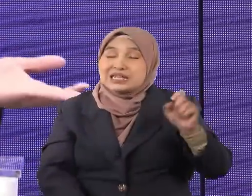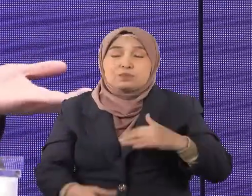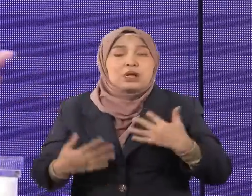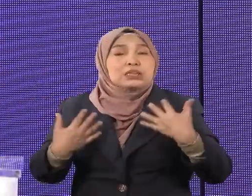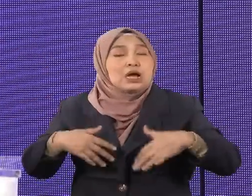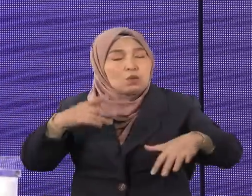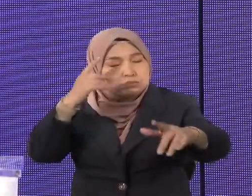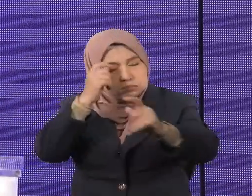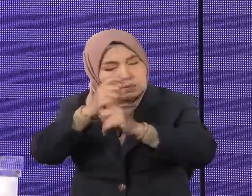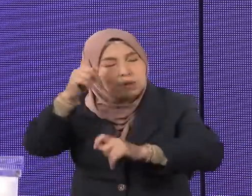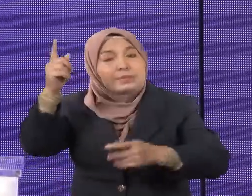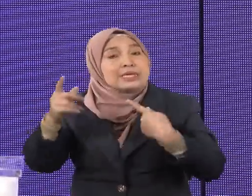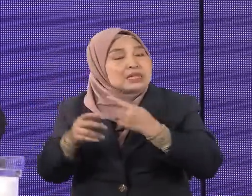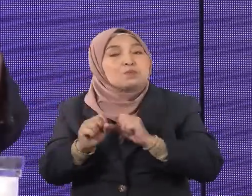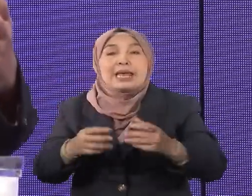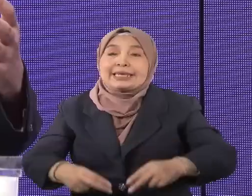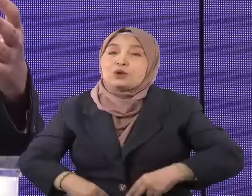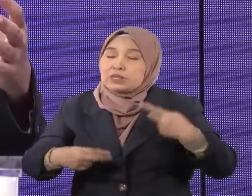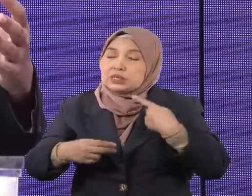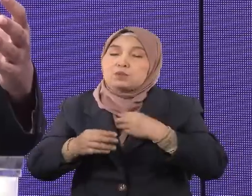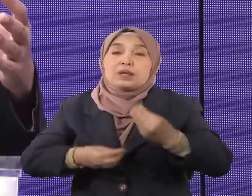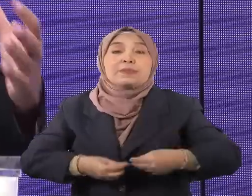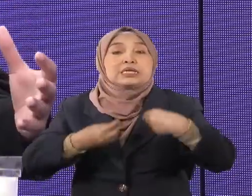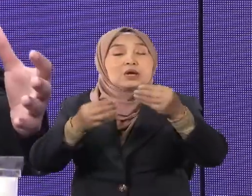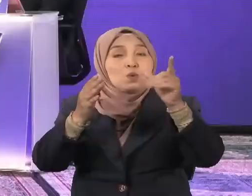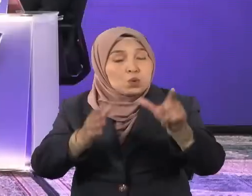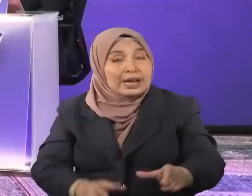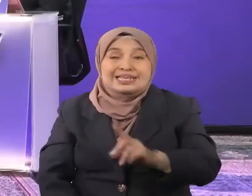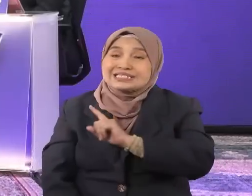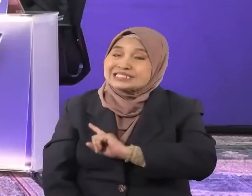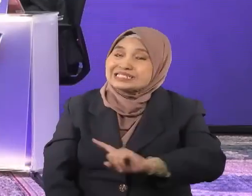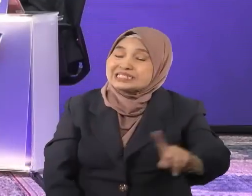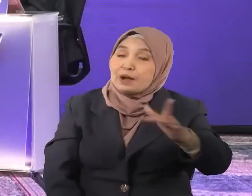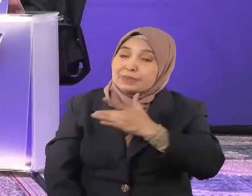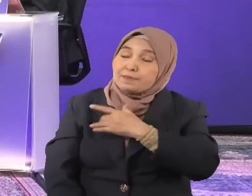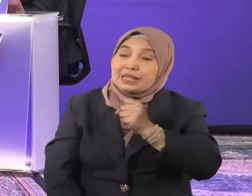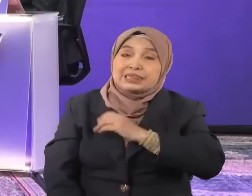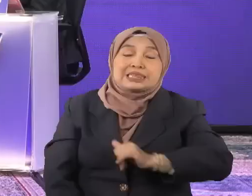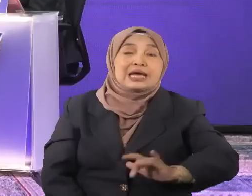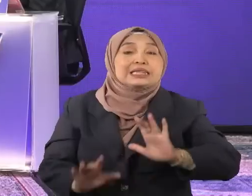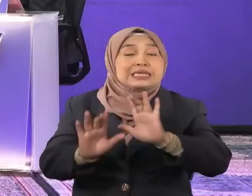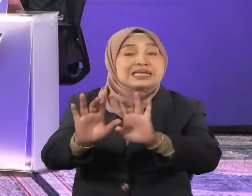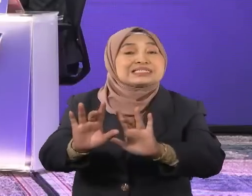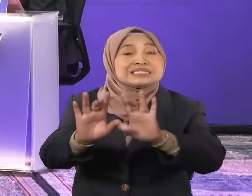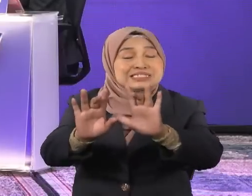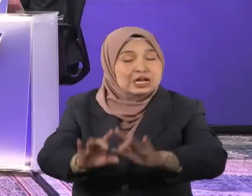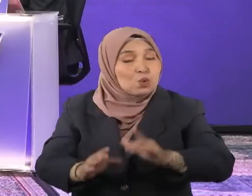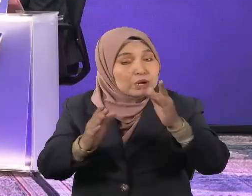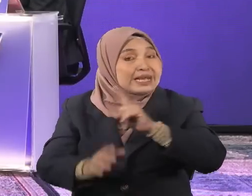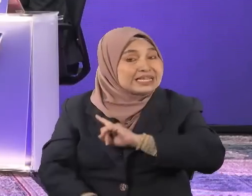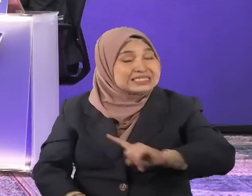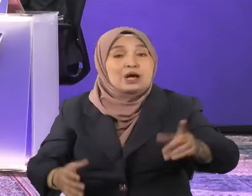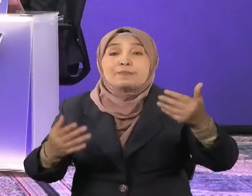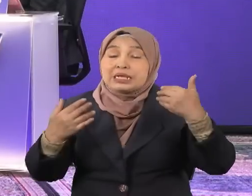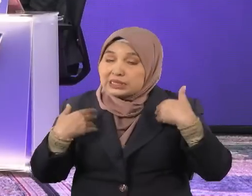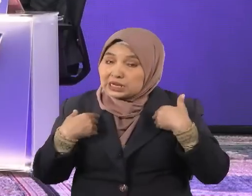kita dalam hidup ni ustaznya, kita boleh bagikan orang yang Islam, iman dan ihsan. Orang yang Islam ini dia ada